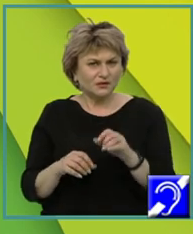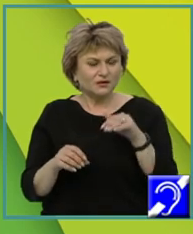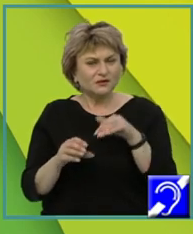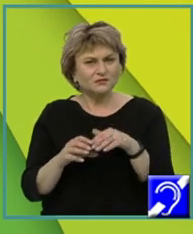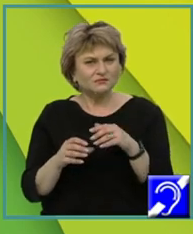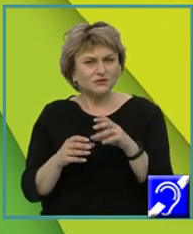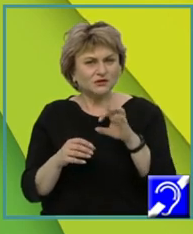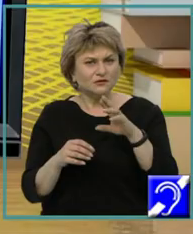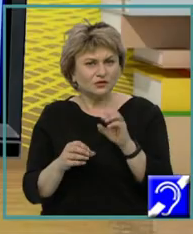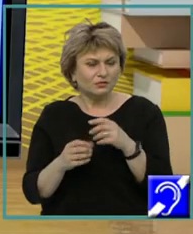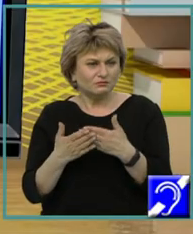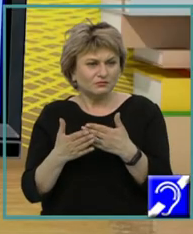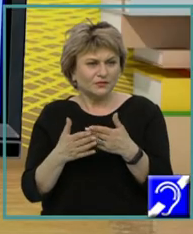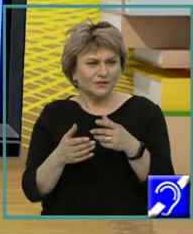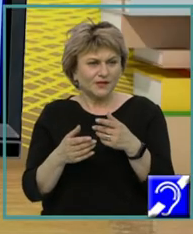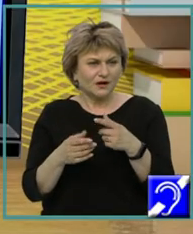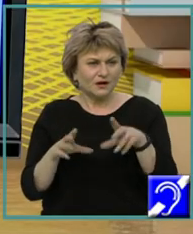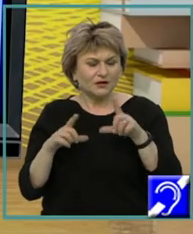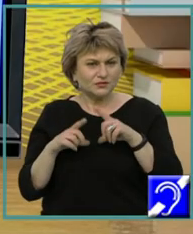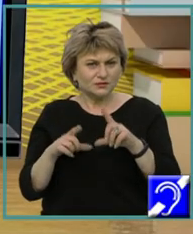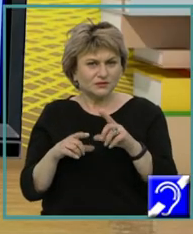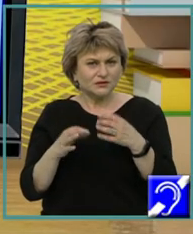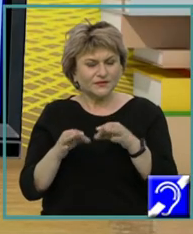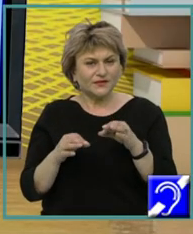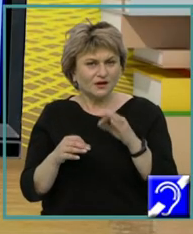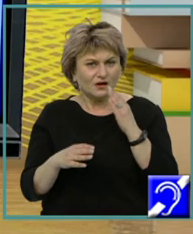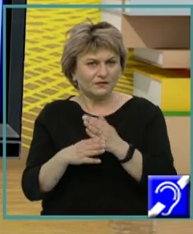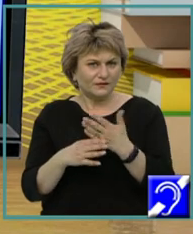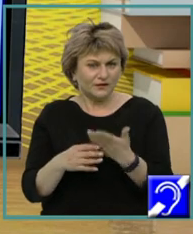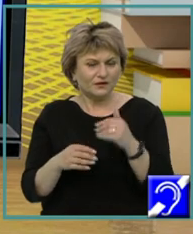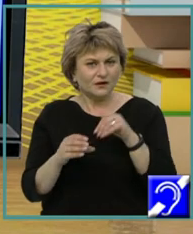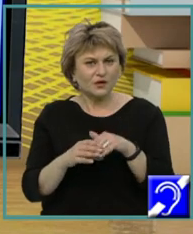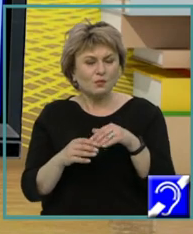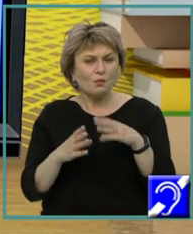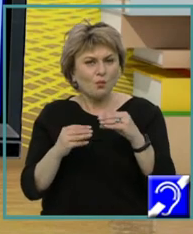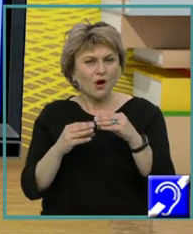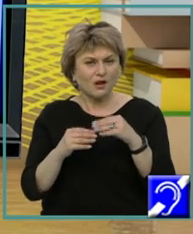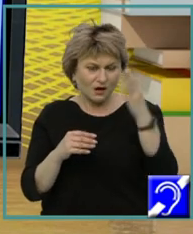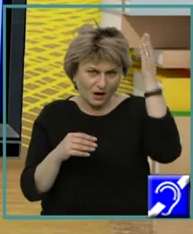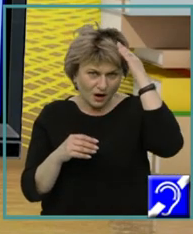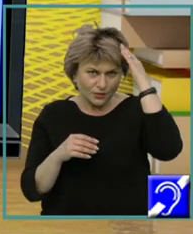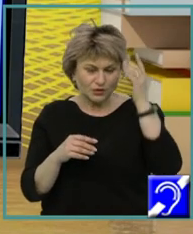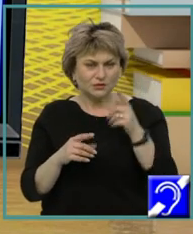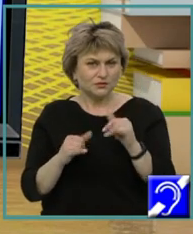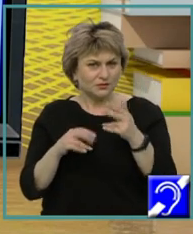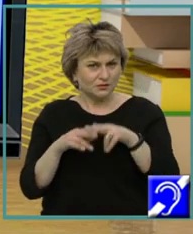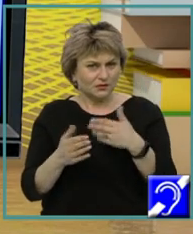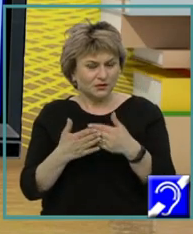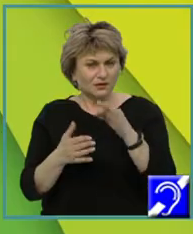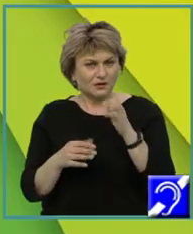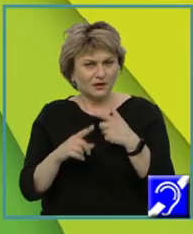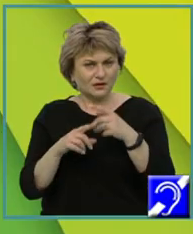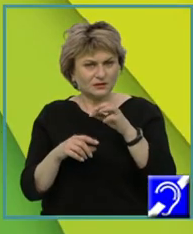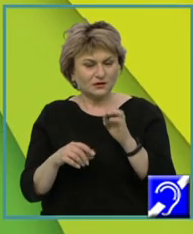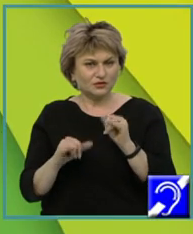convulsie epileptică aștept să fii lovit drept în moalele capului va fi invitată să rămâneți pe aceste texte și să le